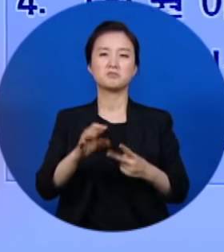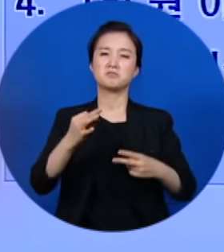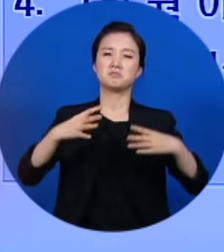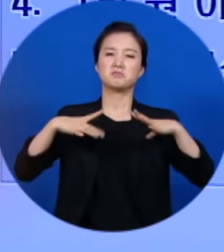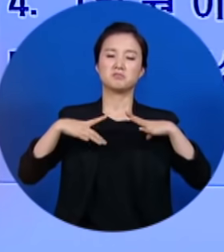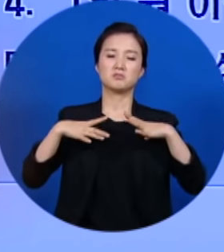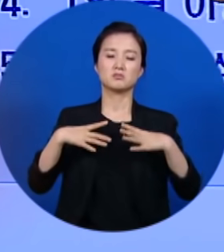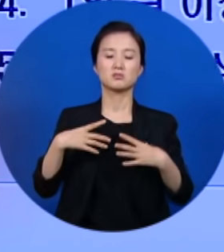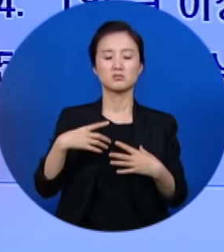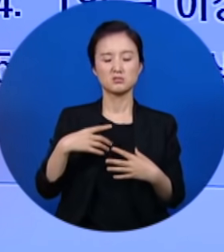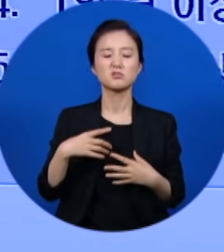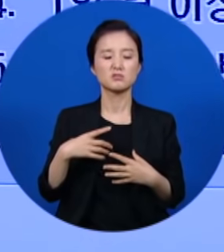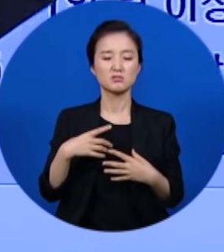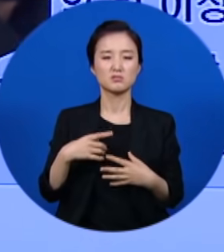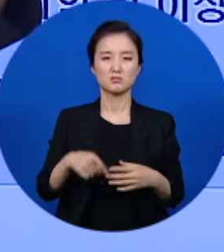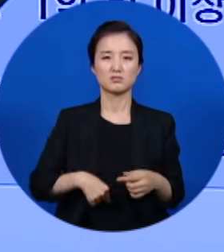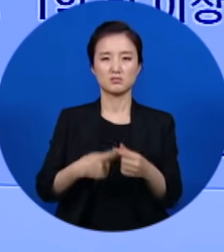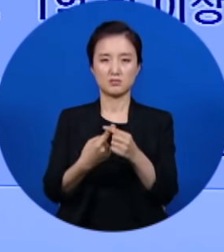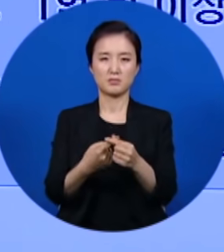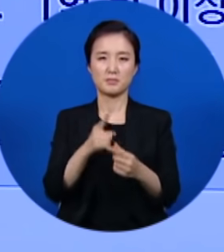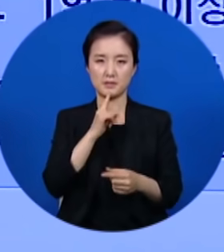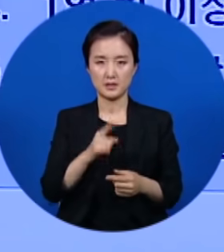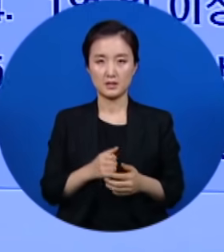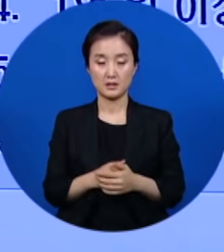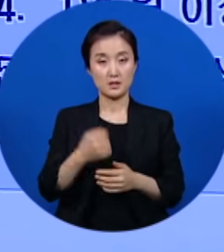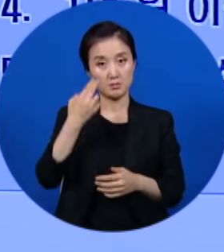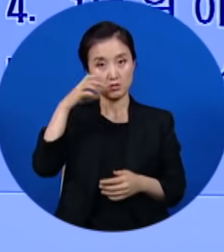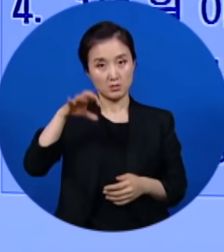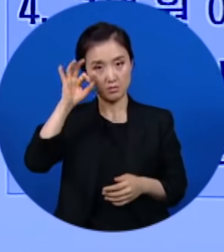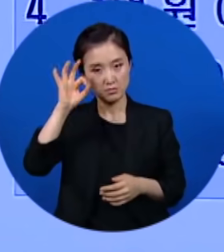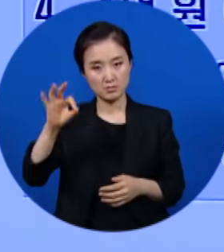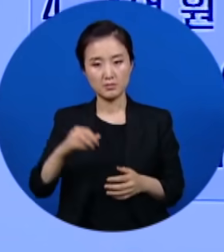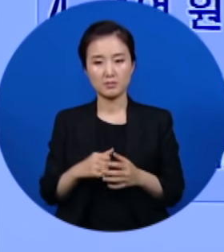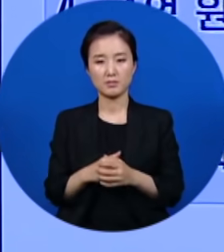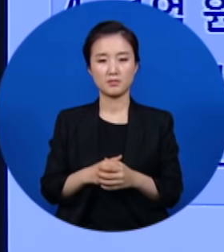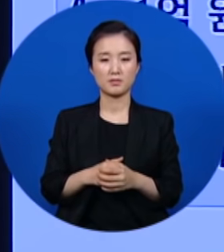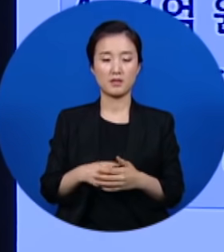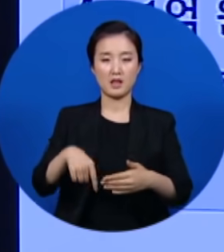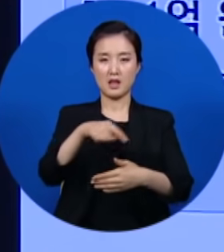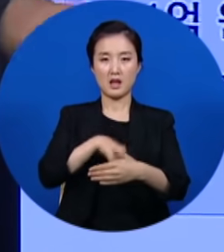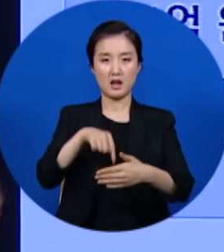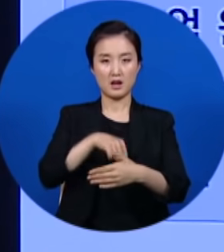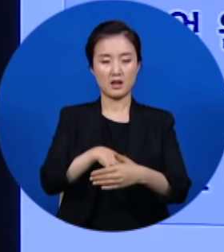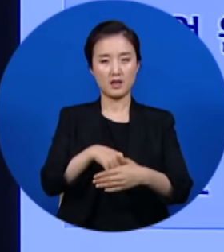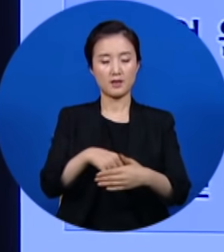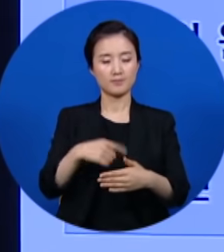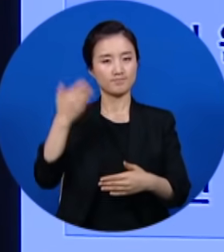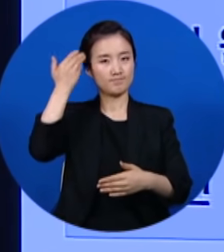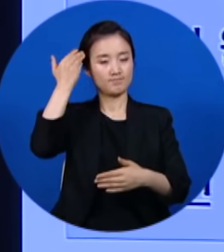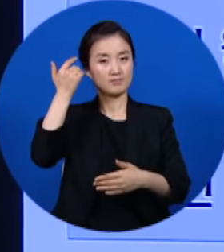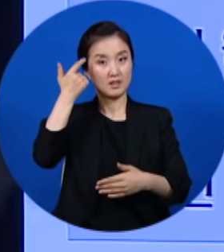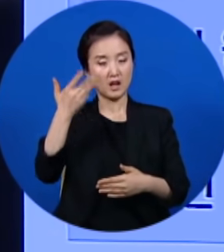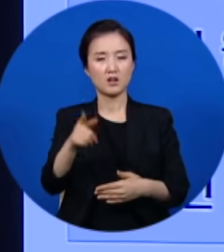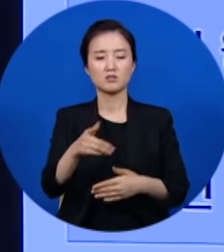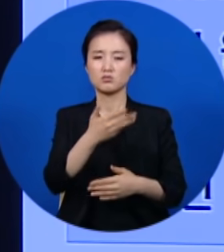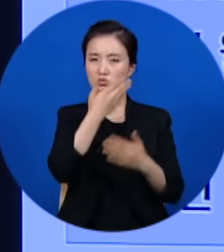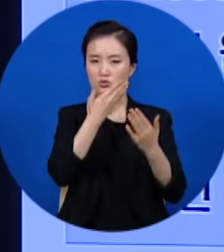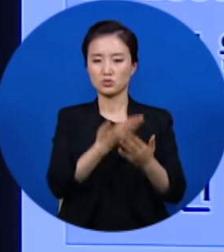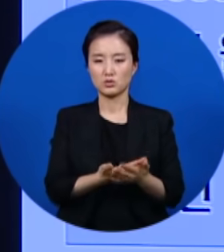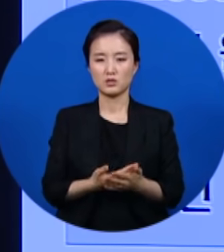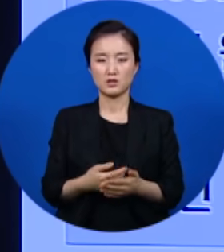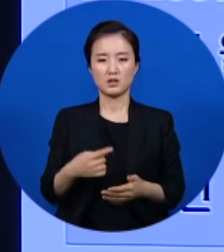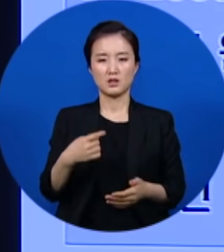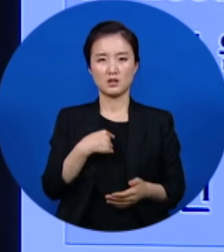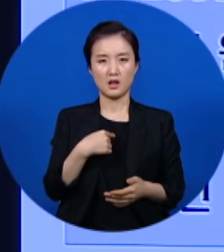미국의 중산층 보세요 그 사람이 내면으로 성숙된 사람인가 크게 기준이에요 자신의